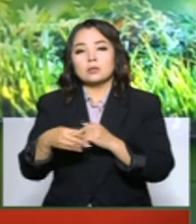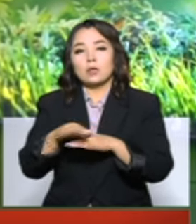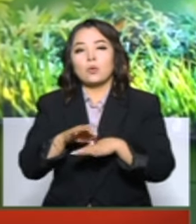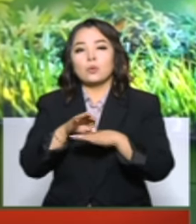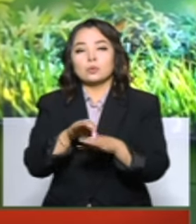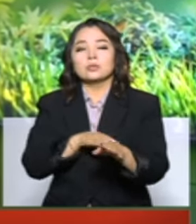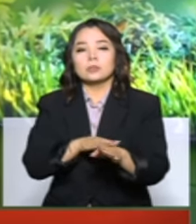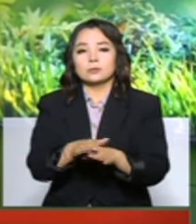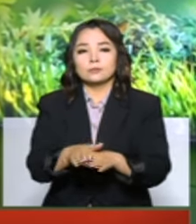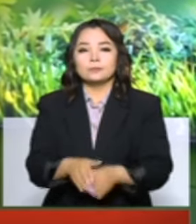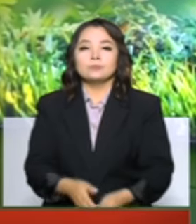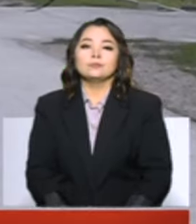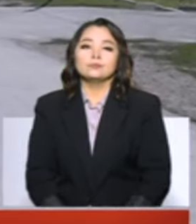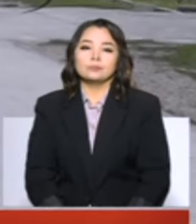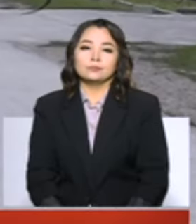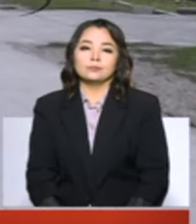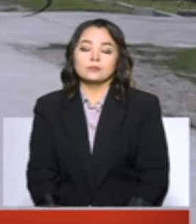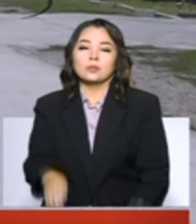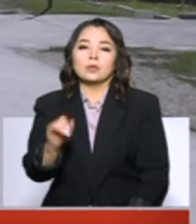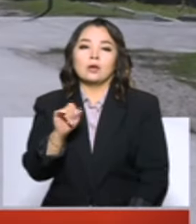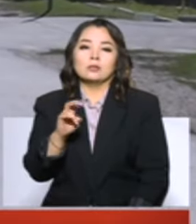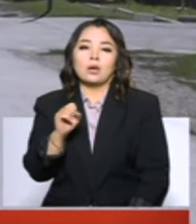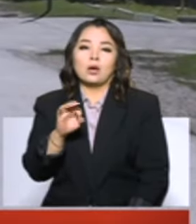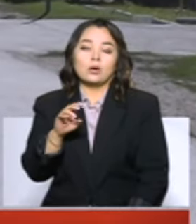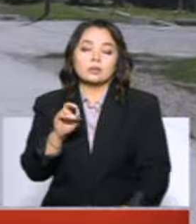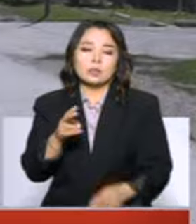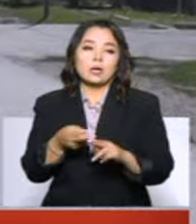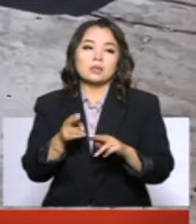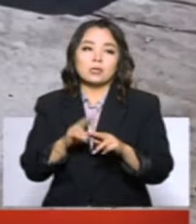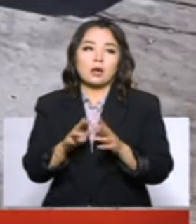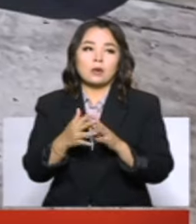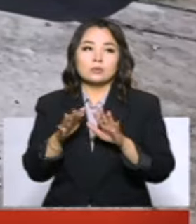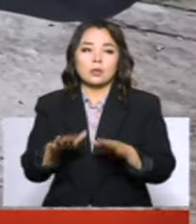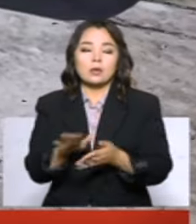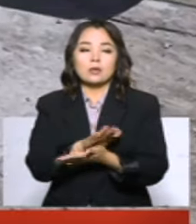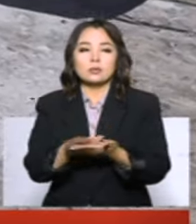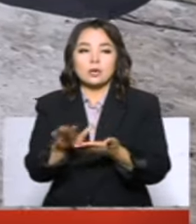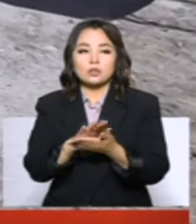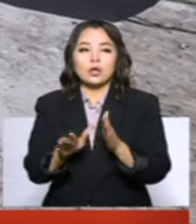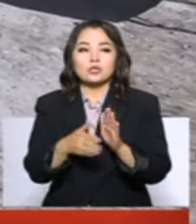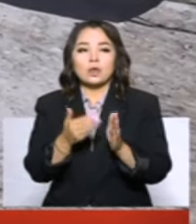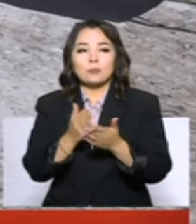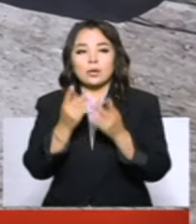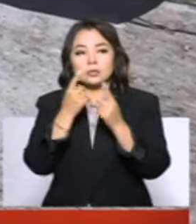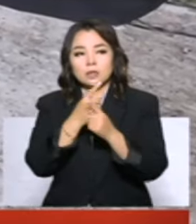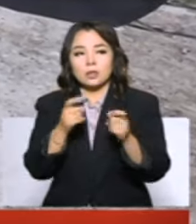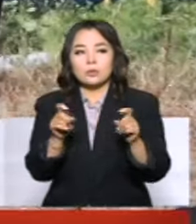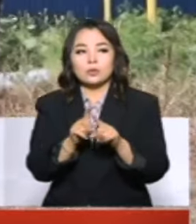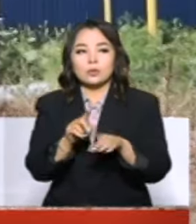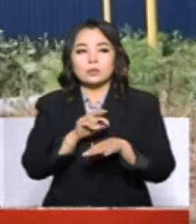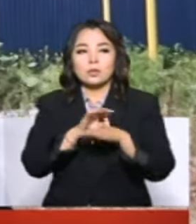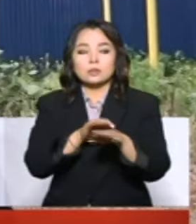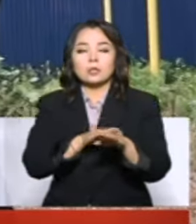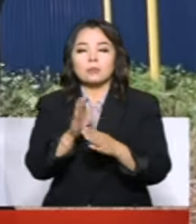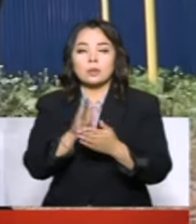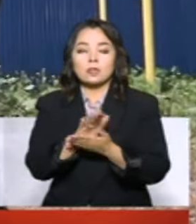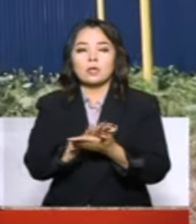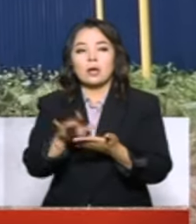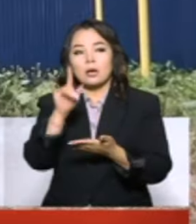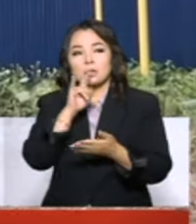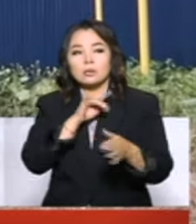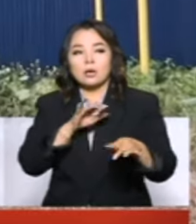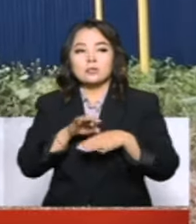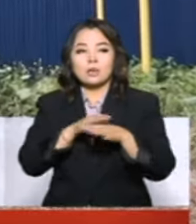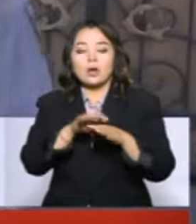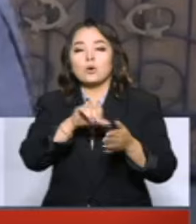өтті. Жаржазек ауылында өз ауласын ғана емес, бүкіл көшесін тазалыққа шақырғандардың бірі Серік Наурызбай. «Таза Қазақстан» акциясына